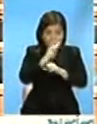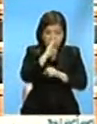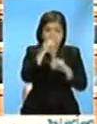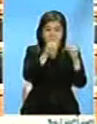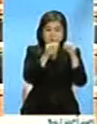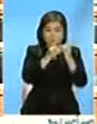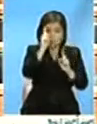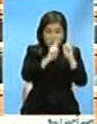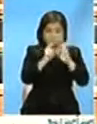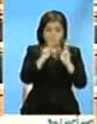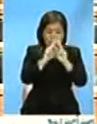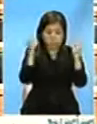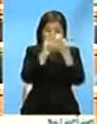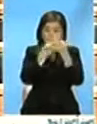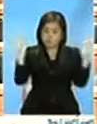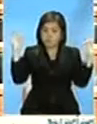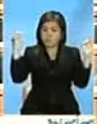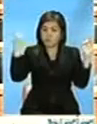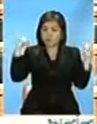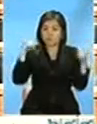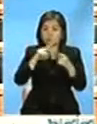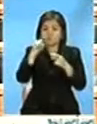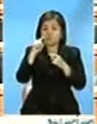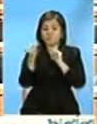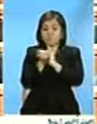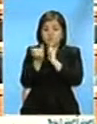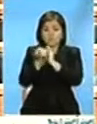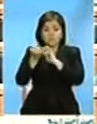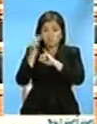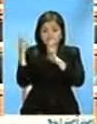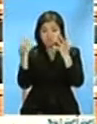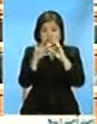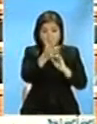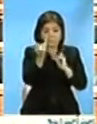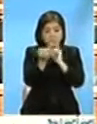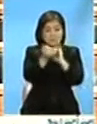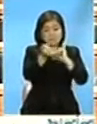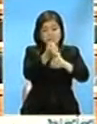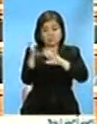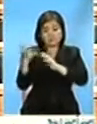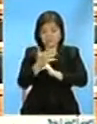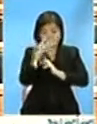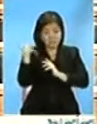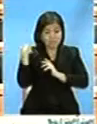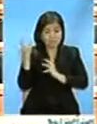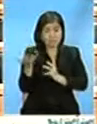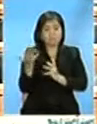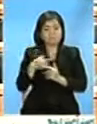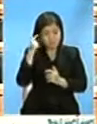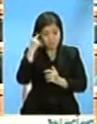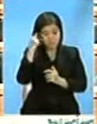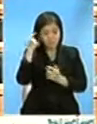ย์กรรมการอิสระที่ไม่มีความสัมพันธ์กันมีไหมครับคนในสังคมไทยที่นี้ที่ไม่มีความสัมพันธ์กันผมยังคิดว่